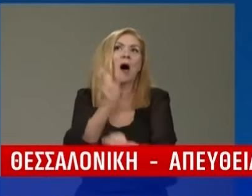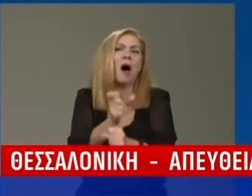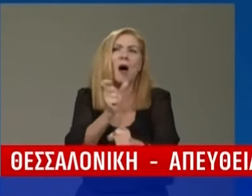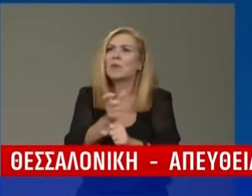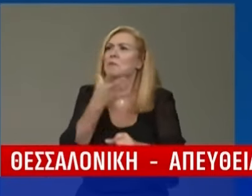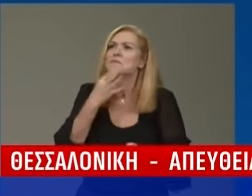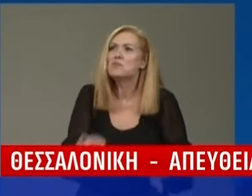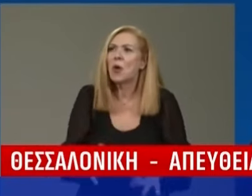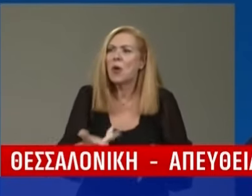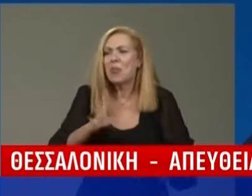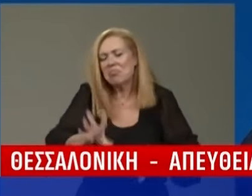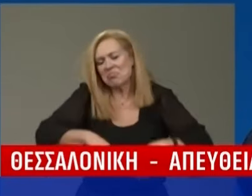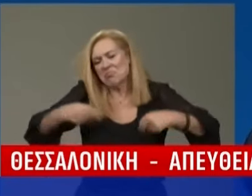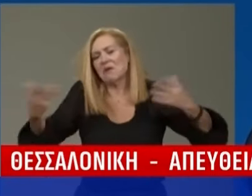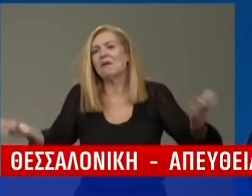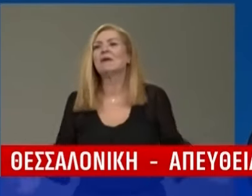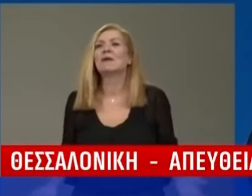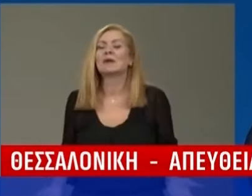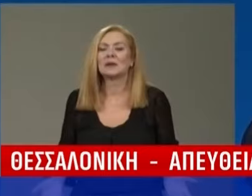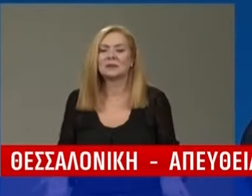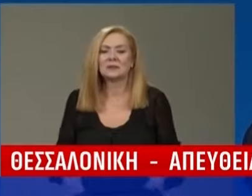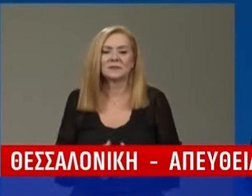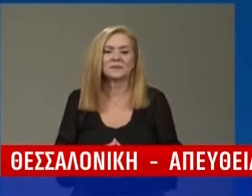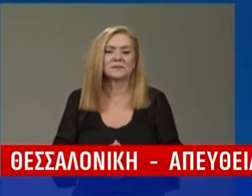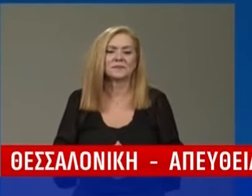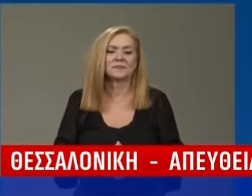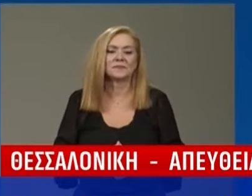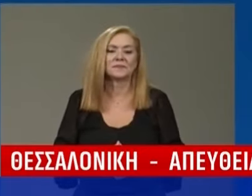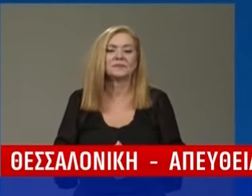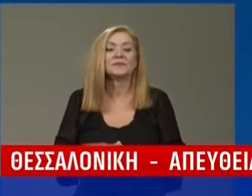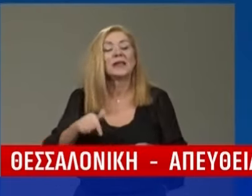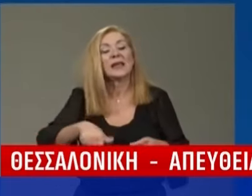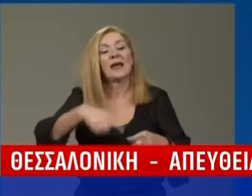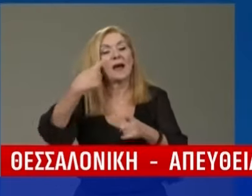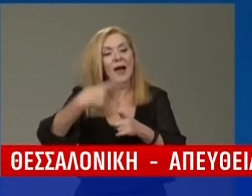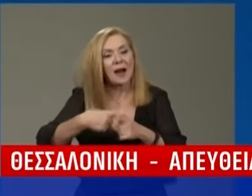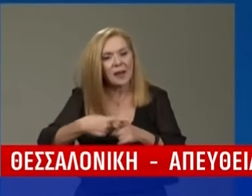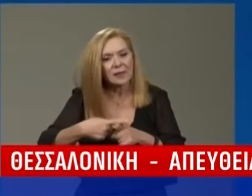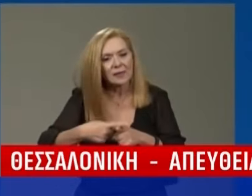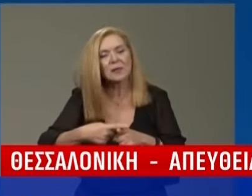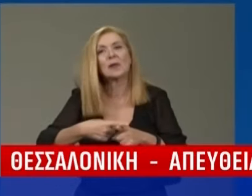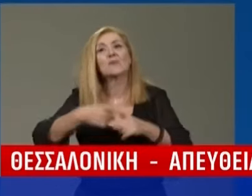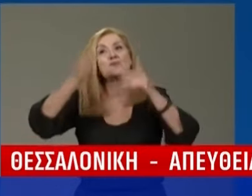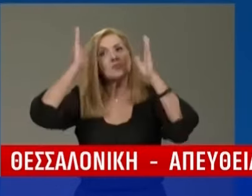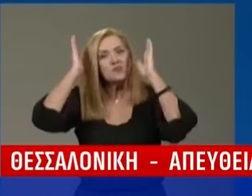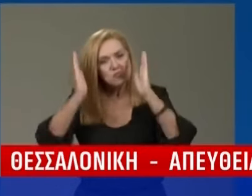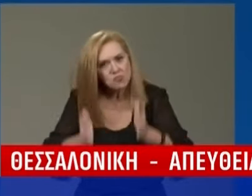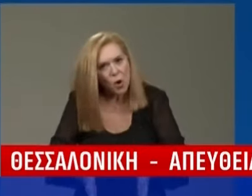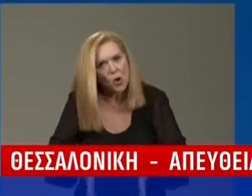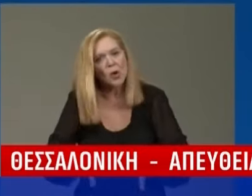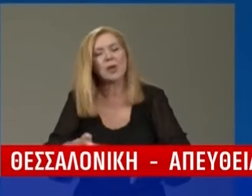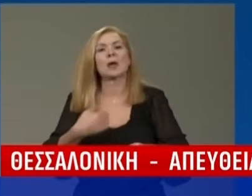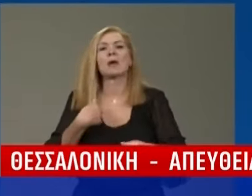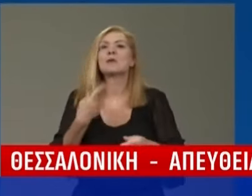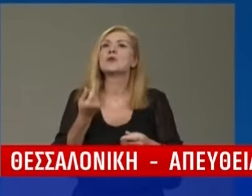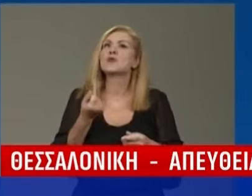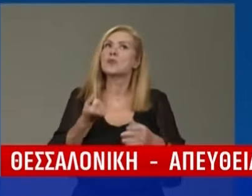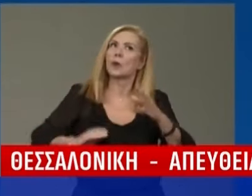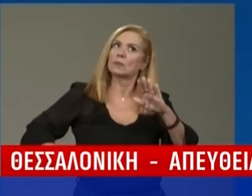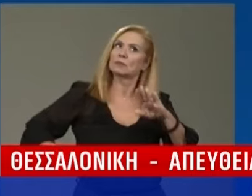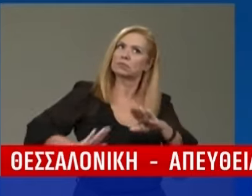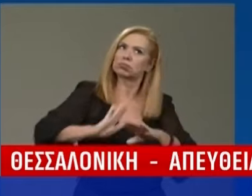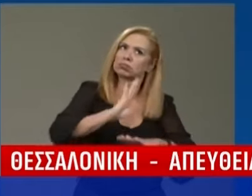ενίσχυση της αποτρεπτικής δυνατότητας των ενόπλων δυνάμεων. Η Ελλάδα μπορεί και έχει τη δυνατότητα πια, επειδή ακριβώς η οικονομία της πηγαίνει